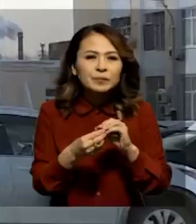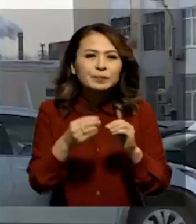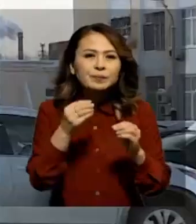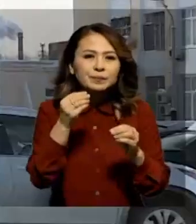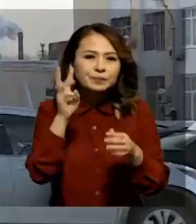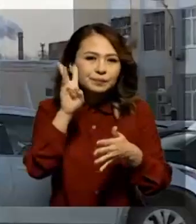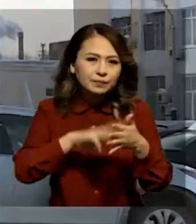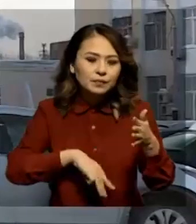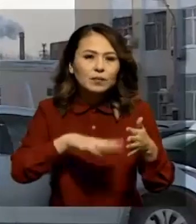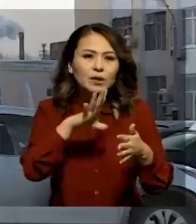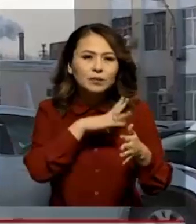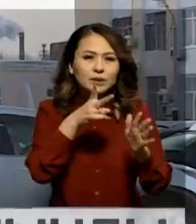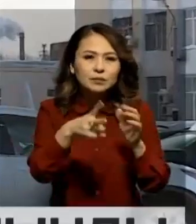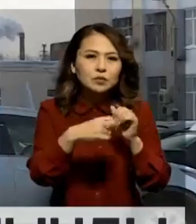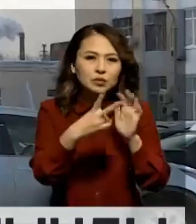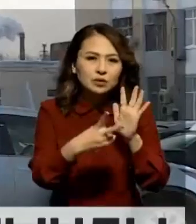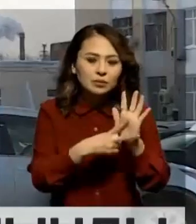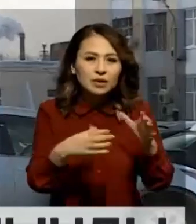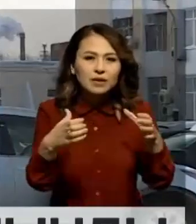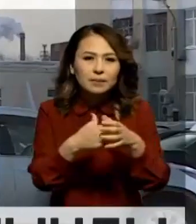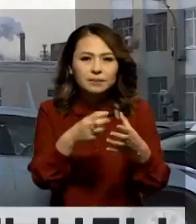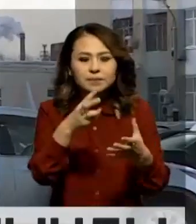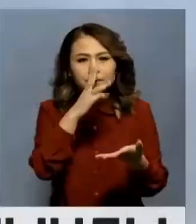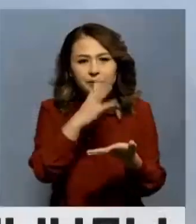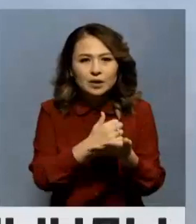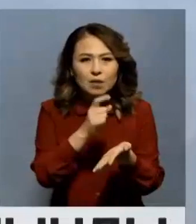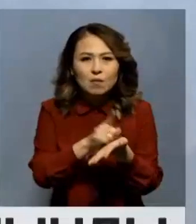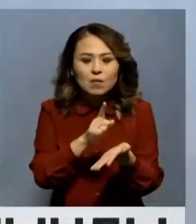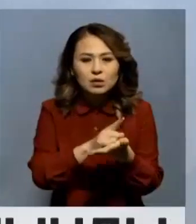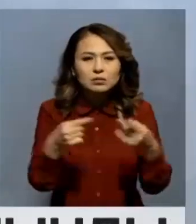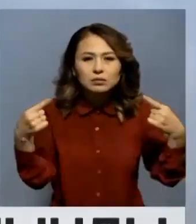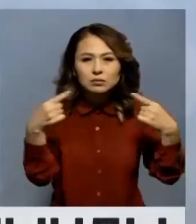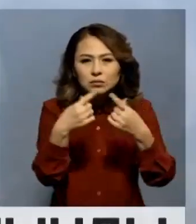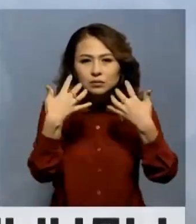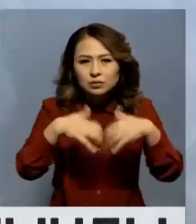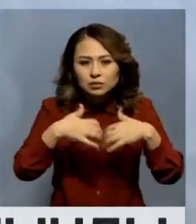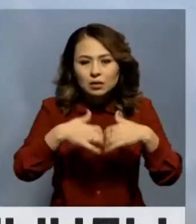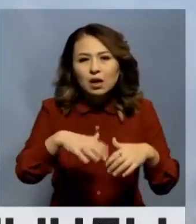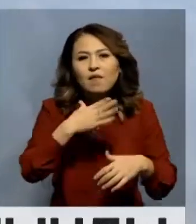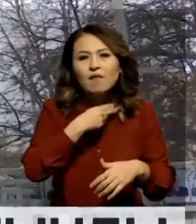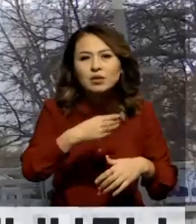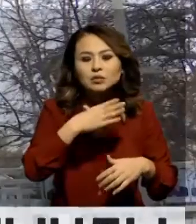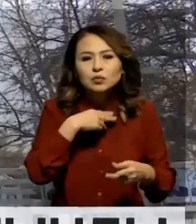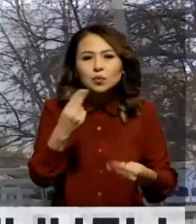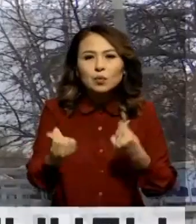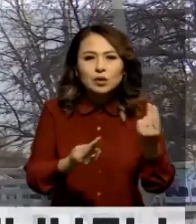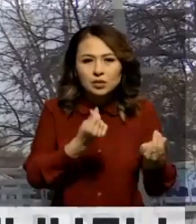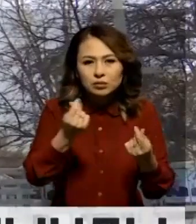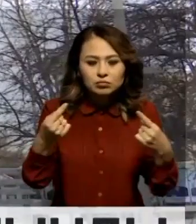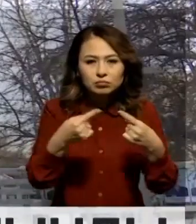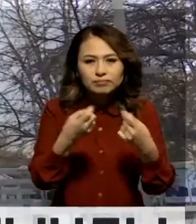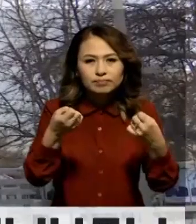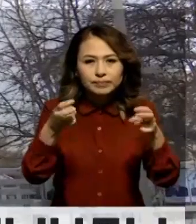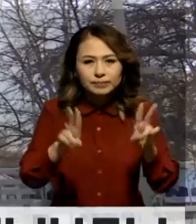салынды. Комбинат өкілдері 2017 жылы корпоративтік табыс салығы бойынша нақты есептелген салықтан авансық төлемдер сомасын